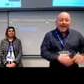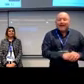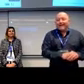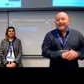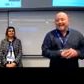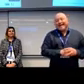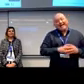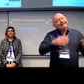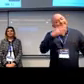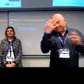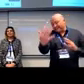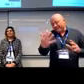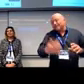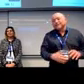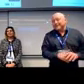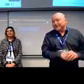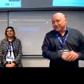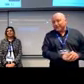OK?